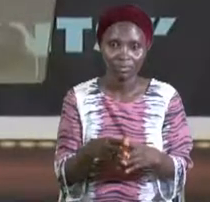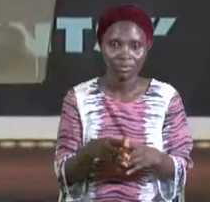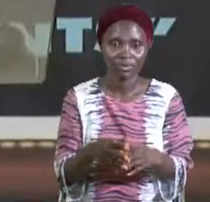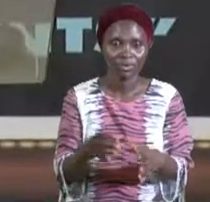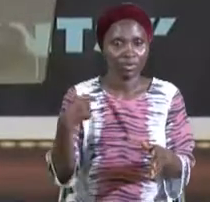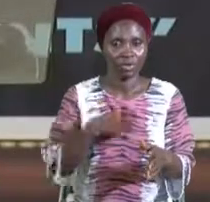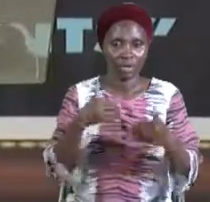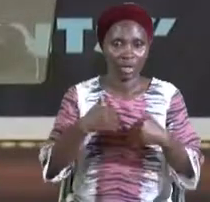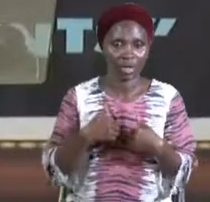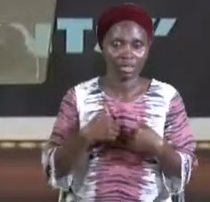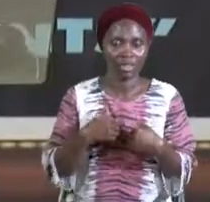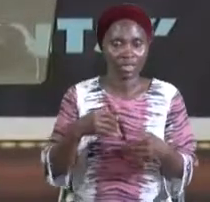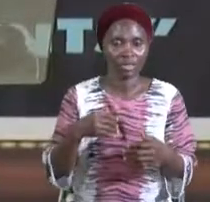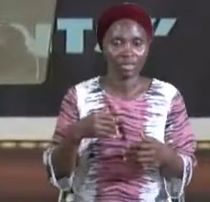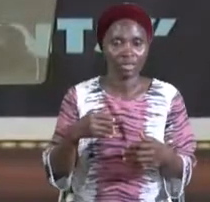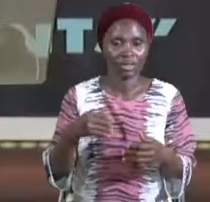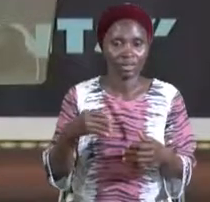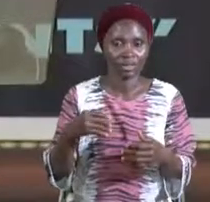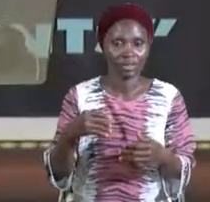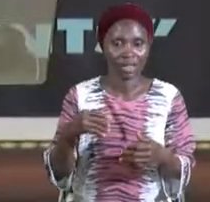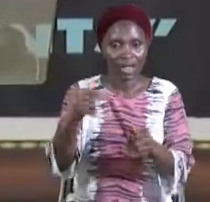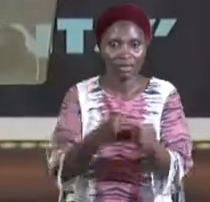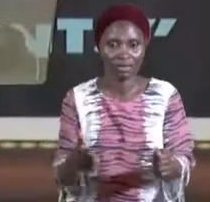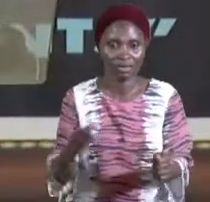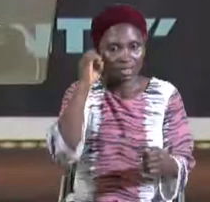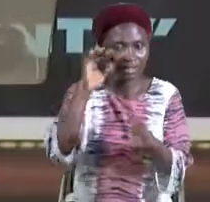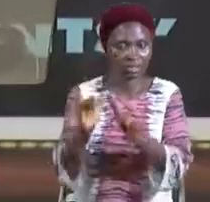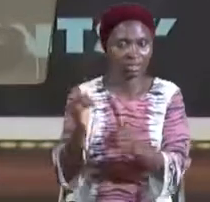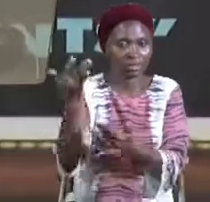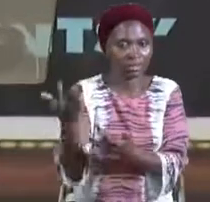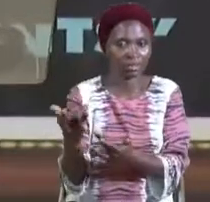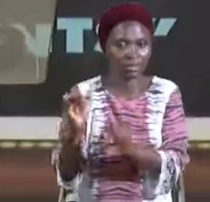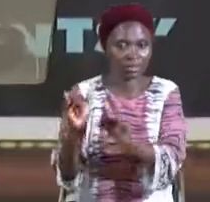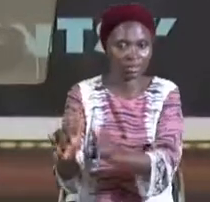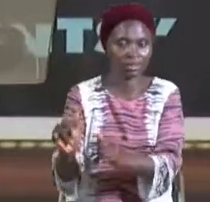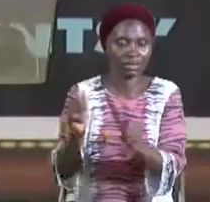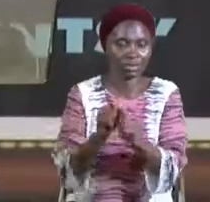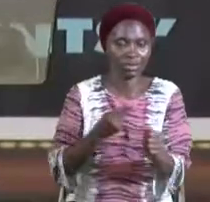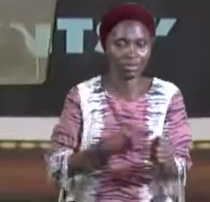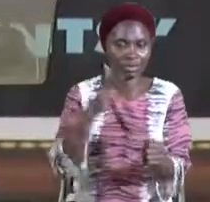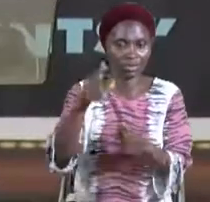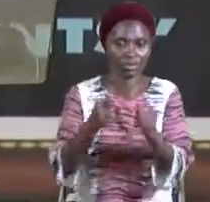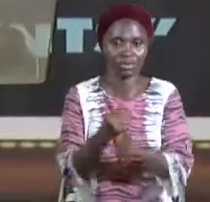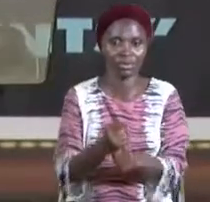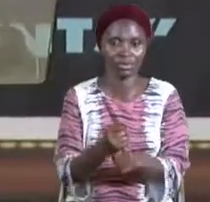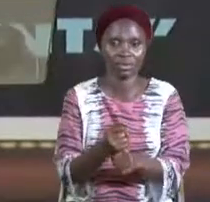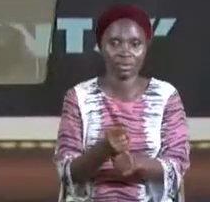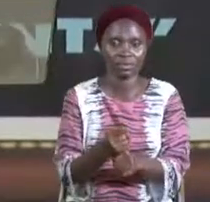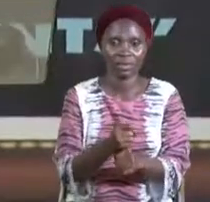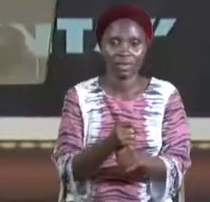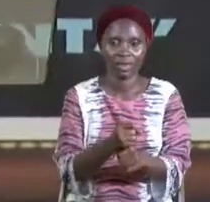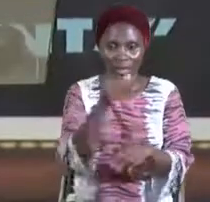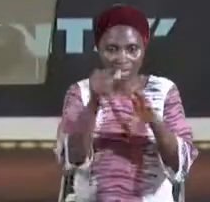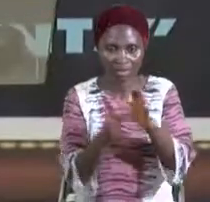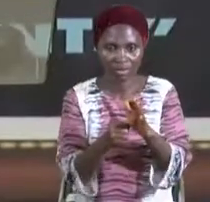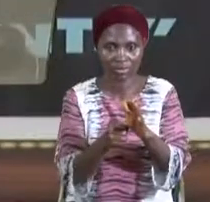nous l'avons écouté tout. Il a expliqué la parole de Dieu publiquement et en privé. Il nous a expliqué tout. Il